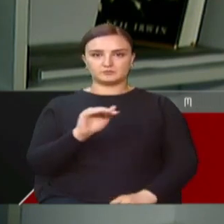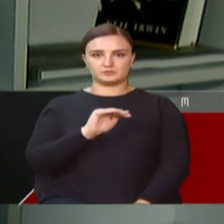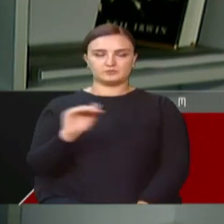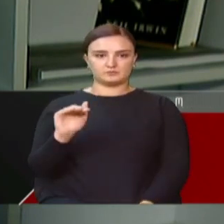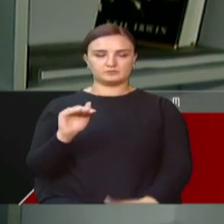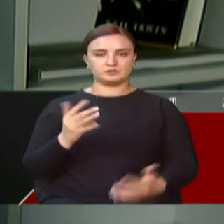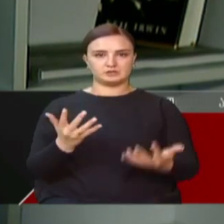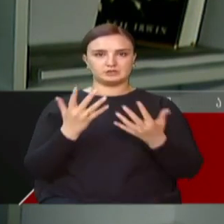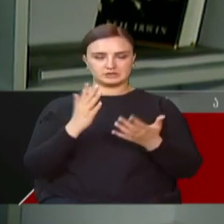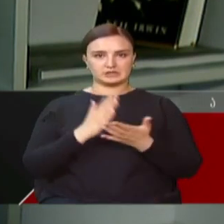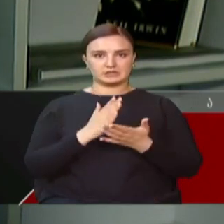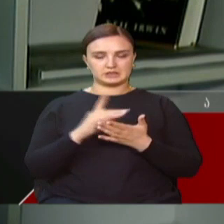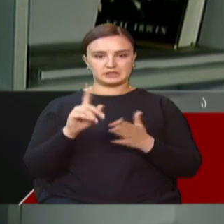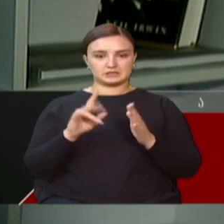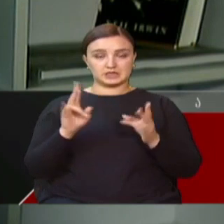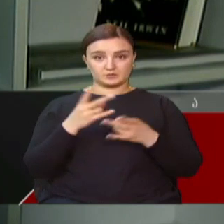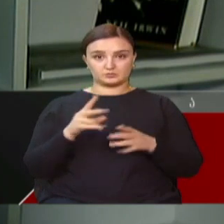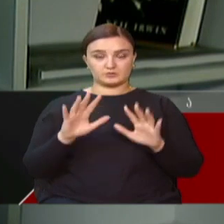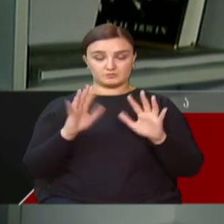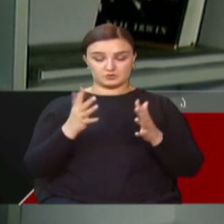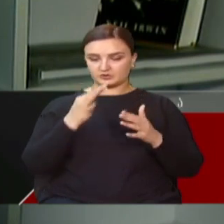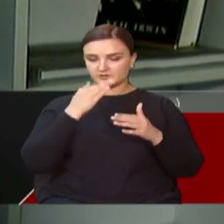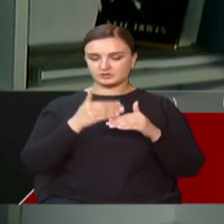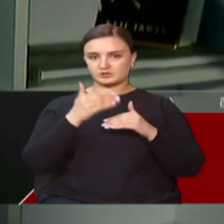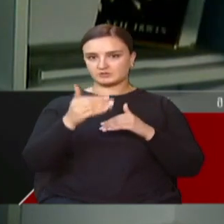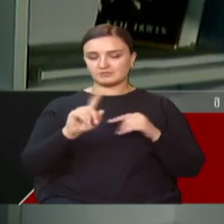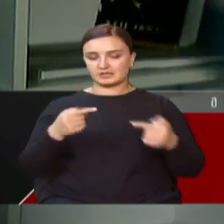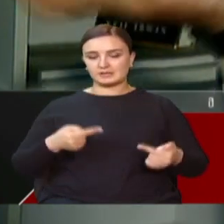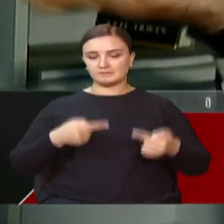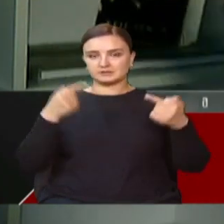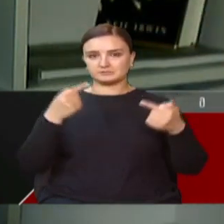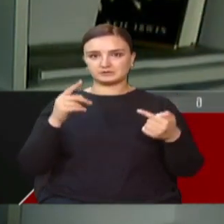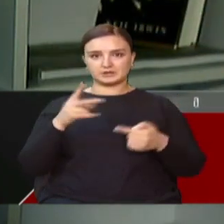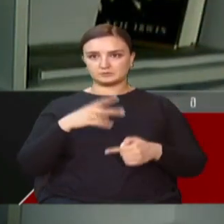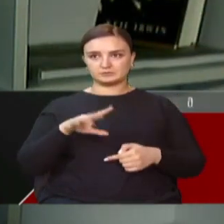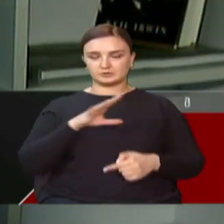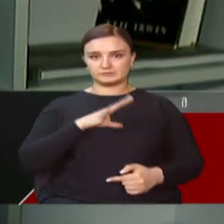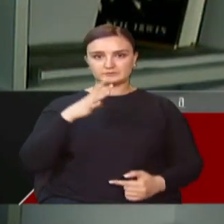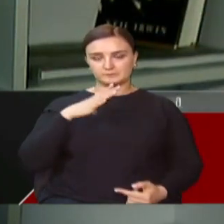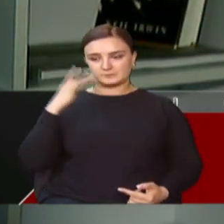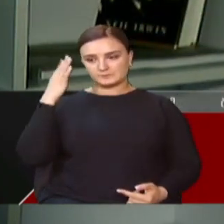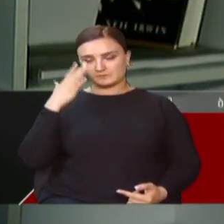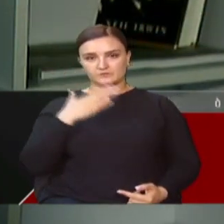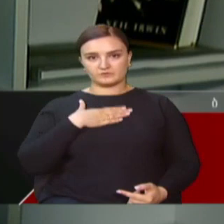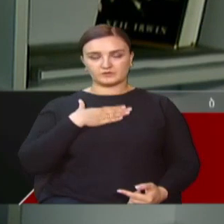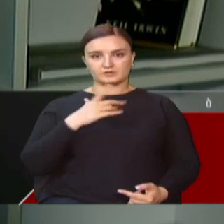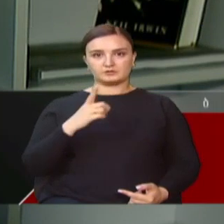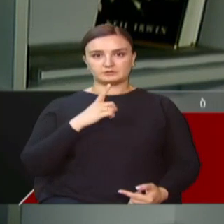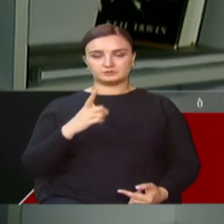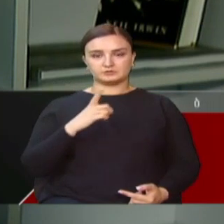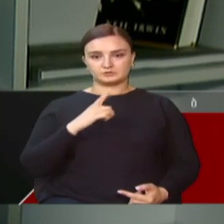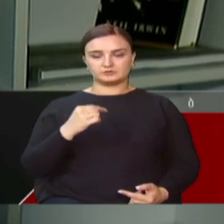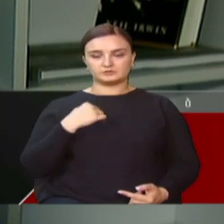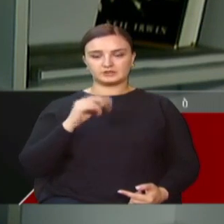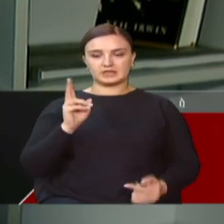ცალსახად ცხადია რომ რაც არ უნდა მოხდეს მერე და რა დაპირისპირებაც არ უნდა იყოს ქართულ ოცნებას და ჩვენ შორის მერე